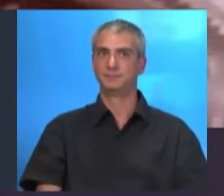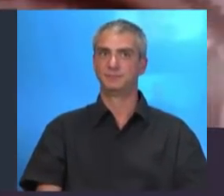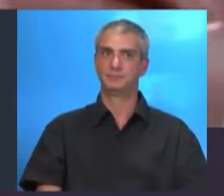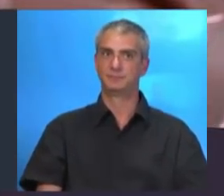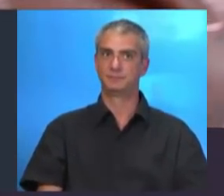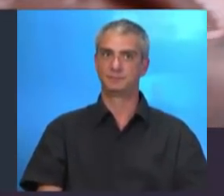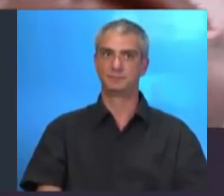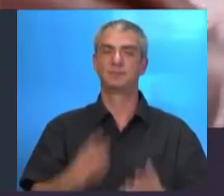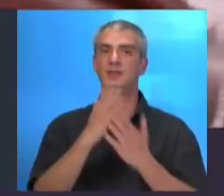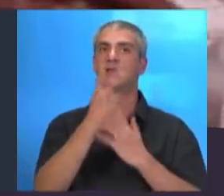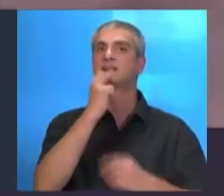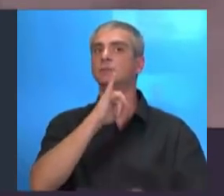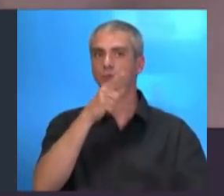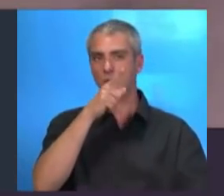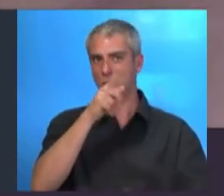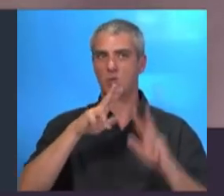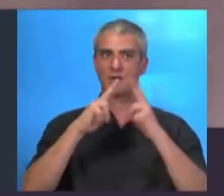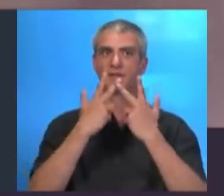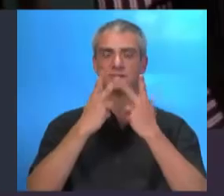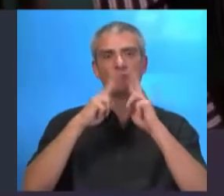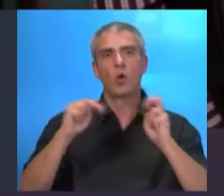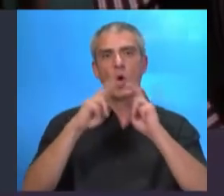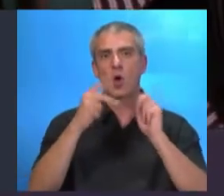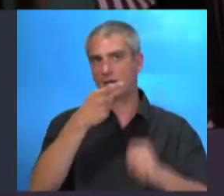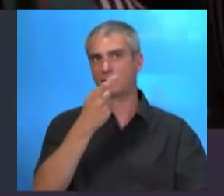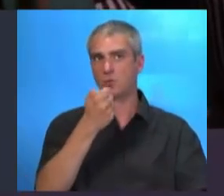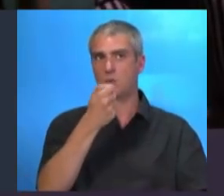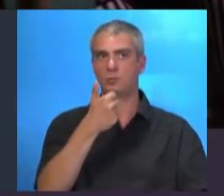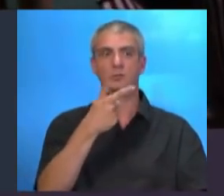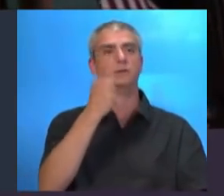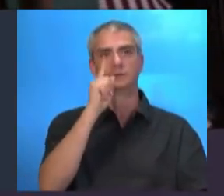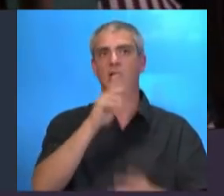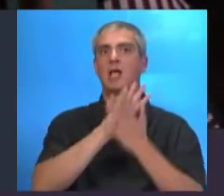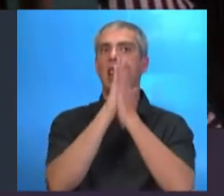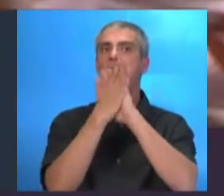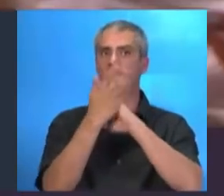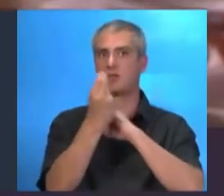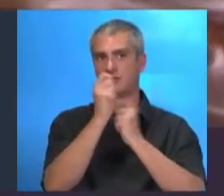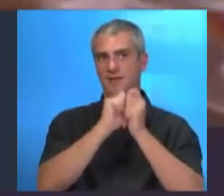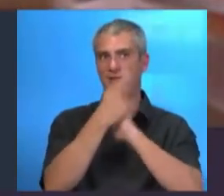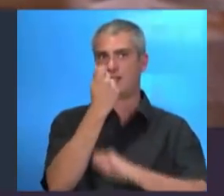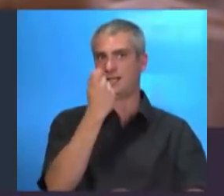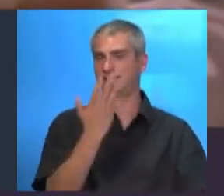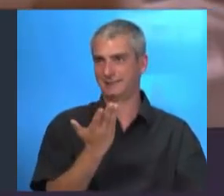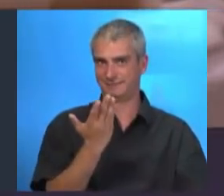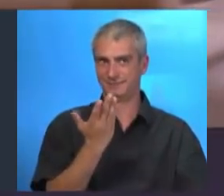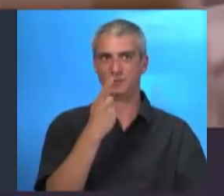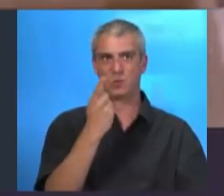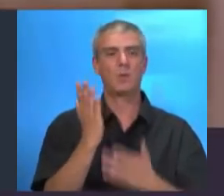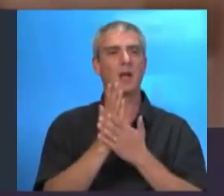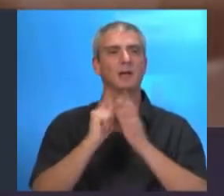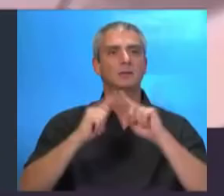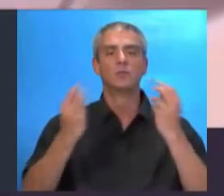כבר 20 שנה שהוא והצוות שלו חוקרים את החומוס. ואז צריך להפוך את הקסם הזה לכסף. הוא מכין סדרת